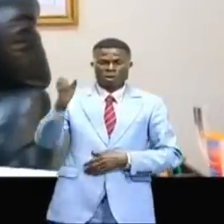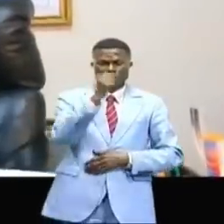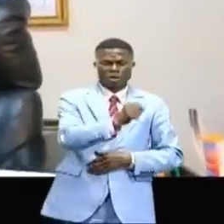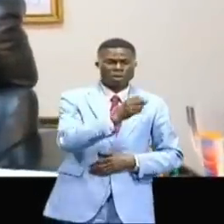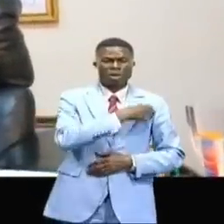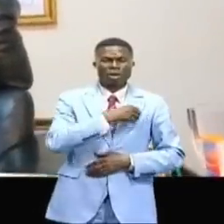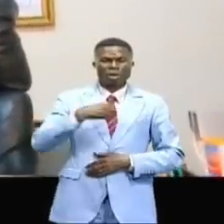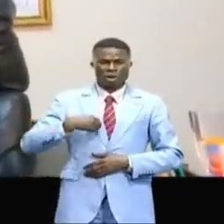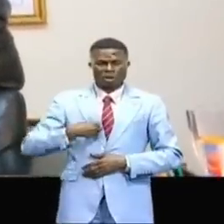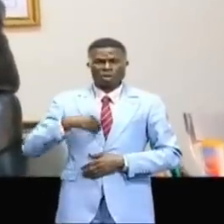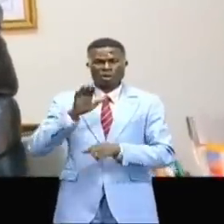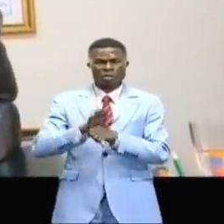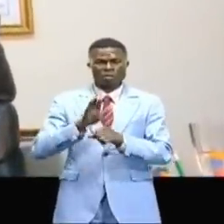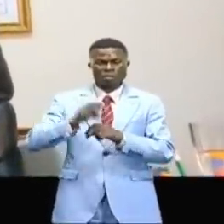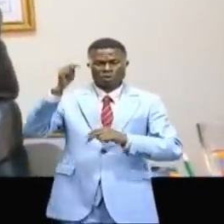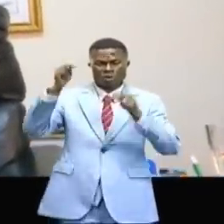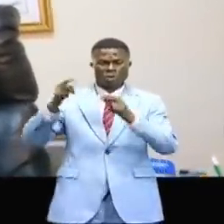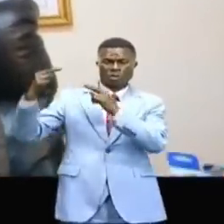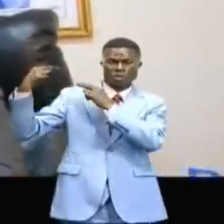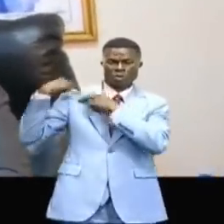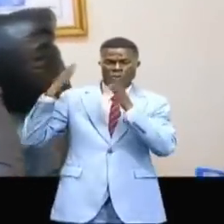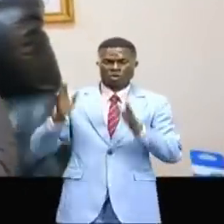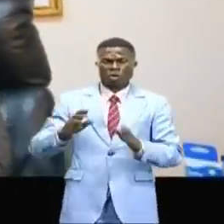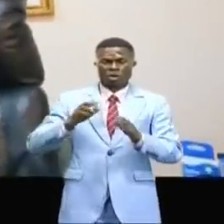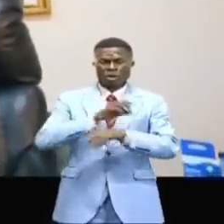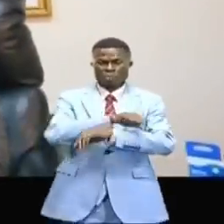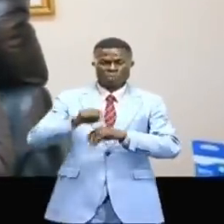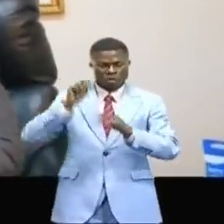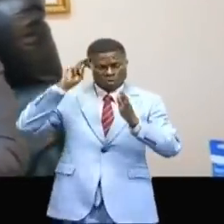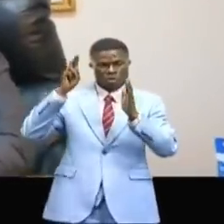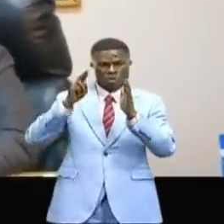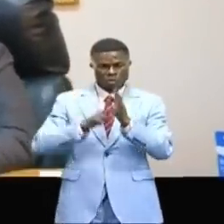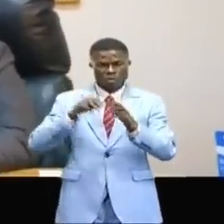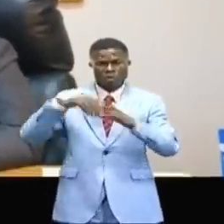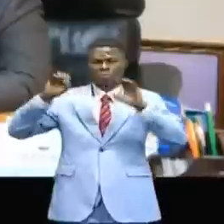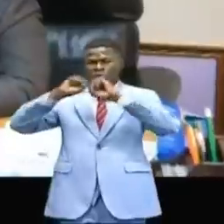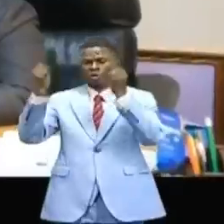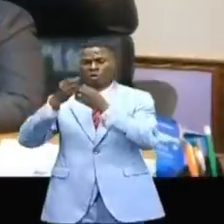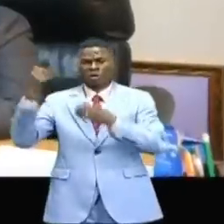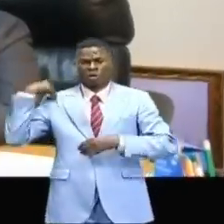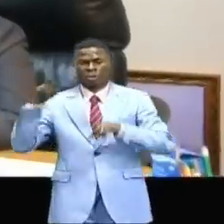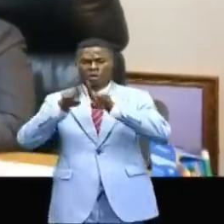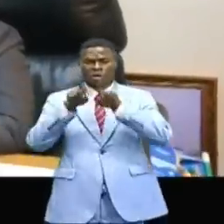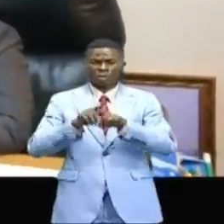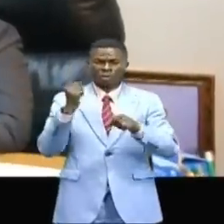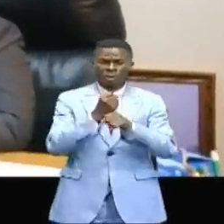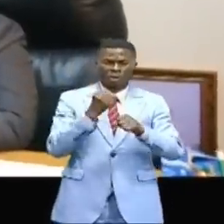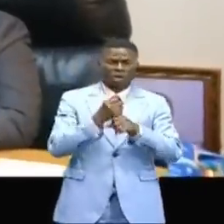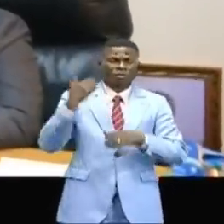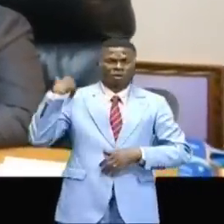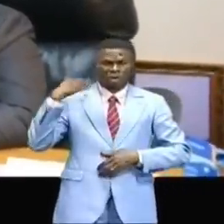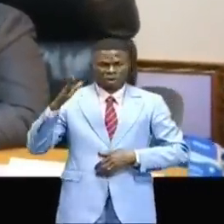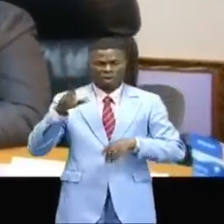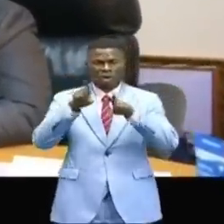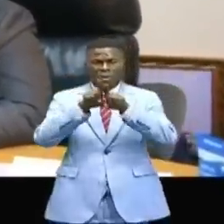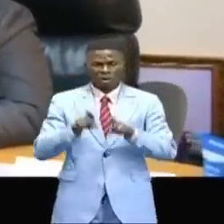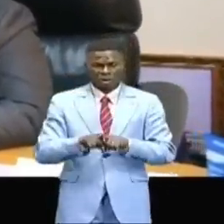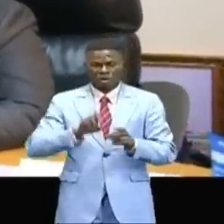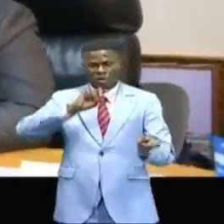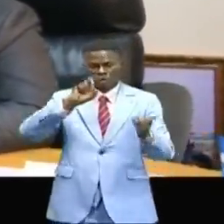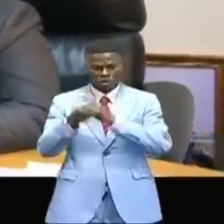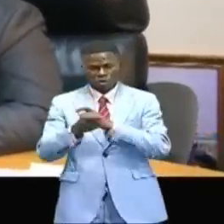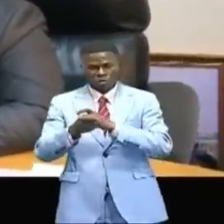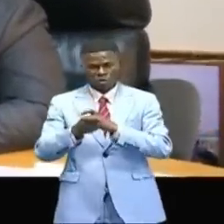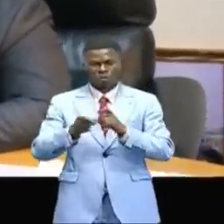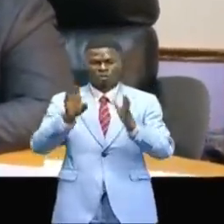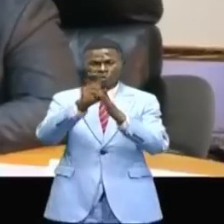femmes à plusieurs niveaux de responsabilité au gouvernement, dans les entreprises publiques et les autres services de l'État, ainsi que l'amélioration